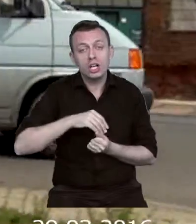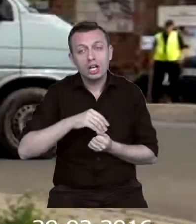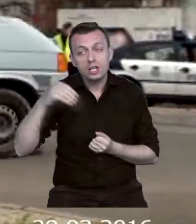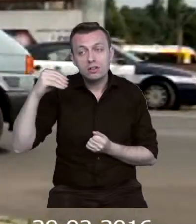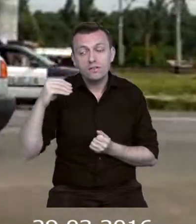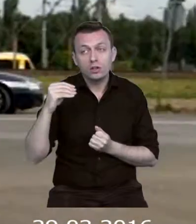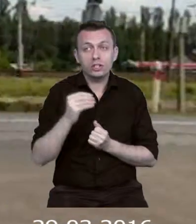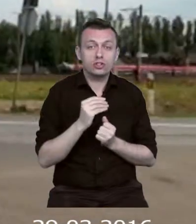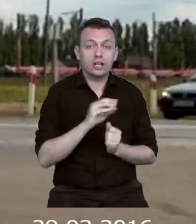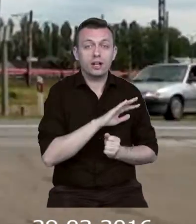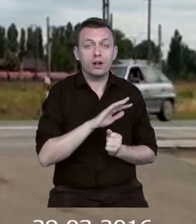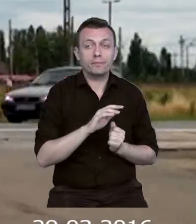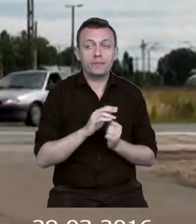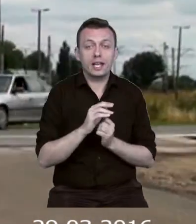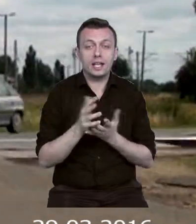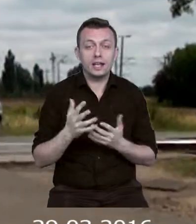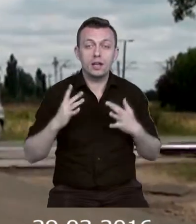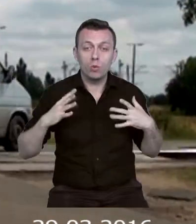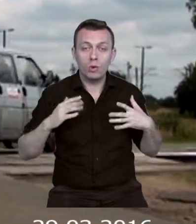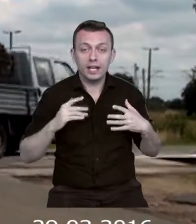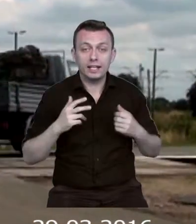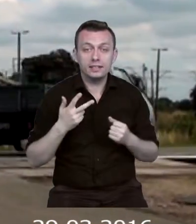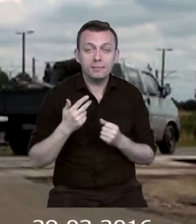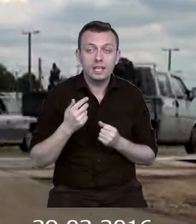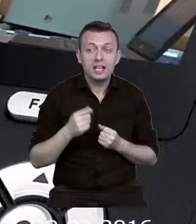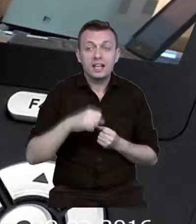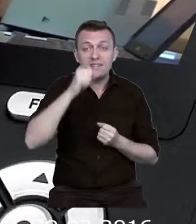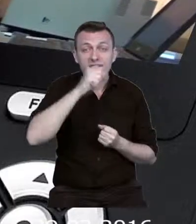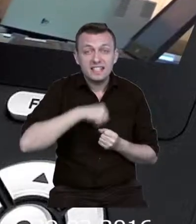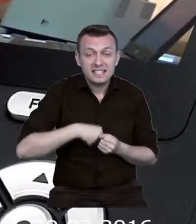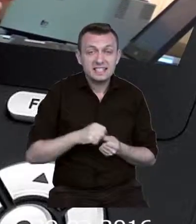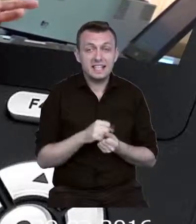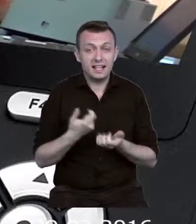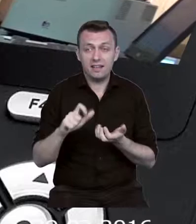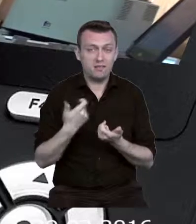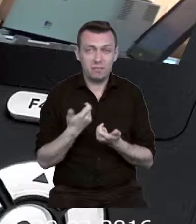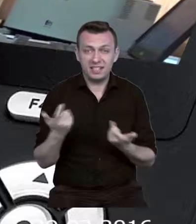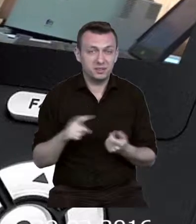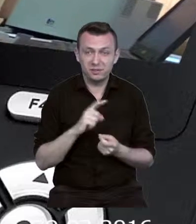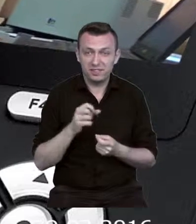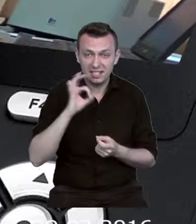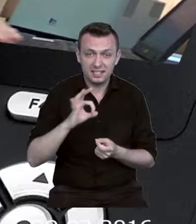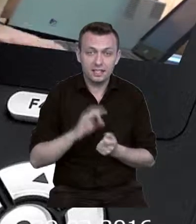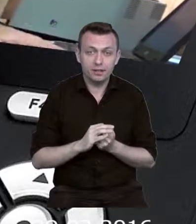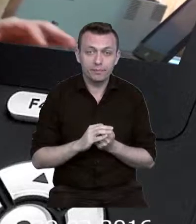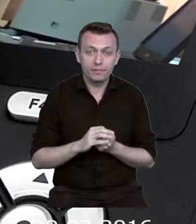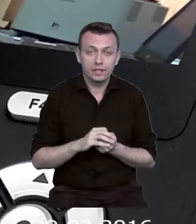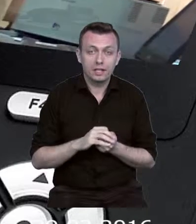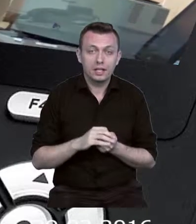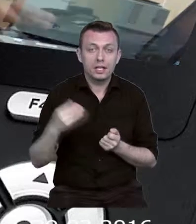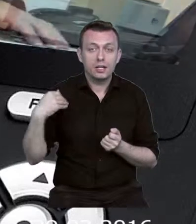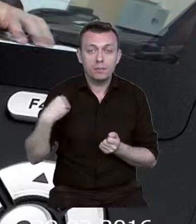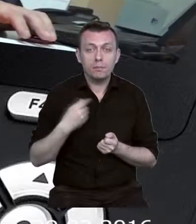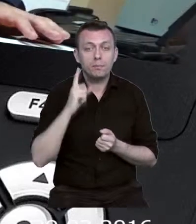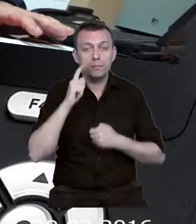na drogach powiatu kutnowskiego nie doszło do żadnego wypadku drogowego. Niestety mimo apeli kierowcy nadal wsiadają za kierownicę pod wpływem